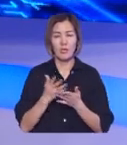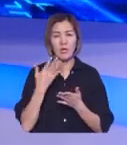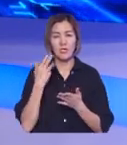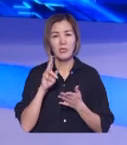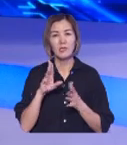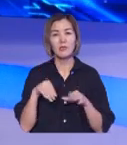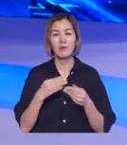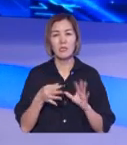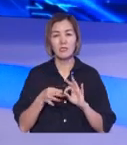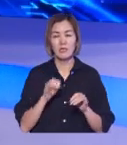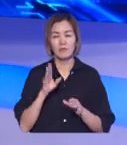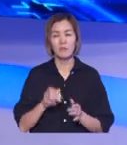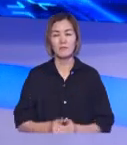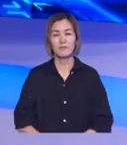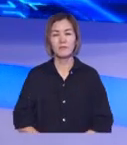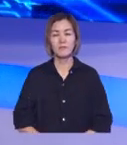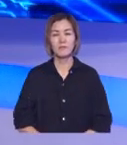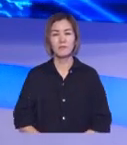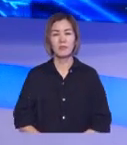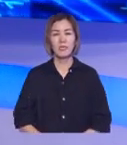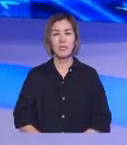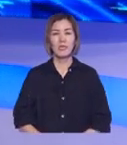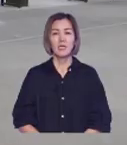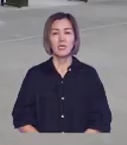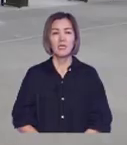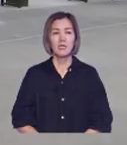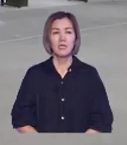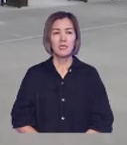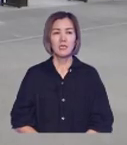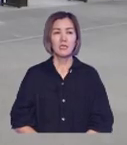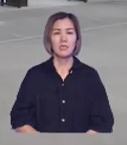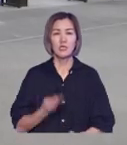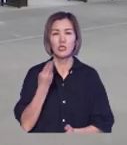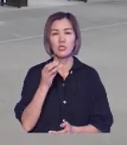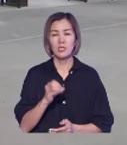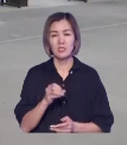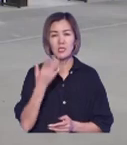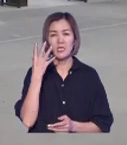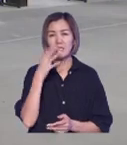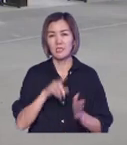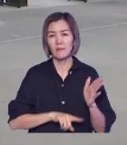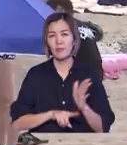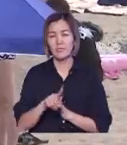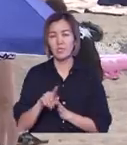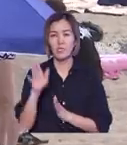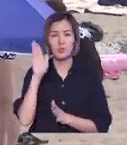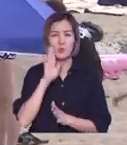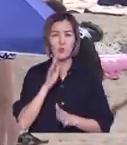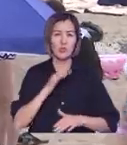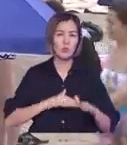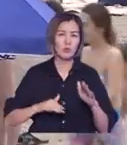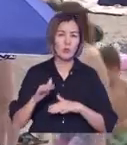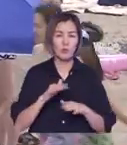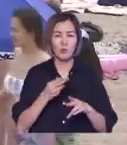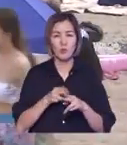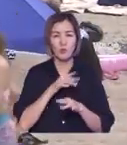және кімдерге беріледі, тақырыпты тілші толықтырады. Шілденің шіліңгір ыстығы басталғалы жағажайға келушілер саны күн